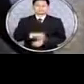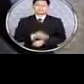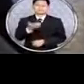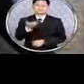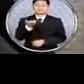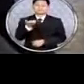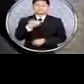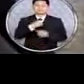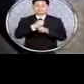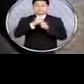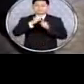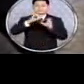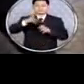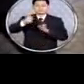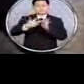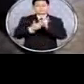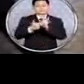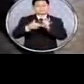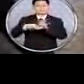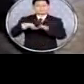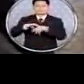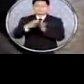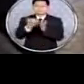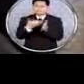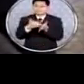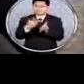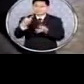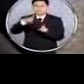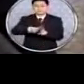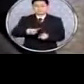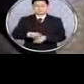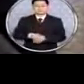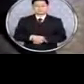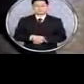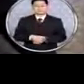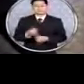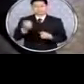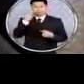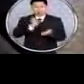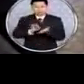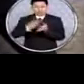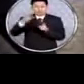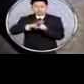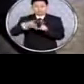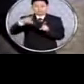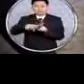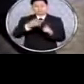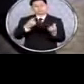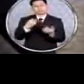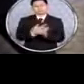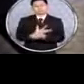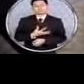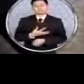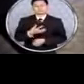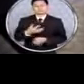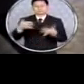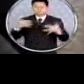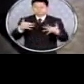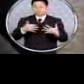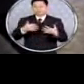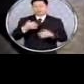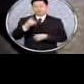才马总统说这个文化的预算多了2倍，我想照你那样花再3倍4倍都不够。问题固